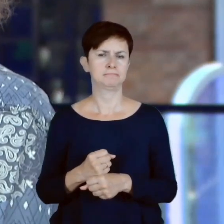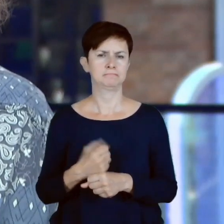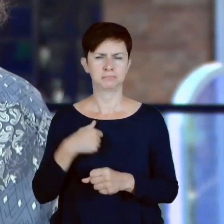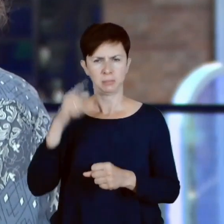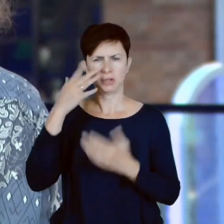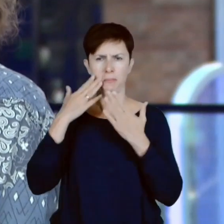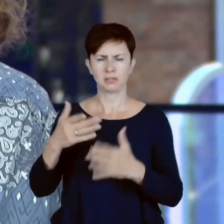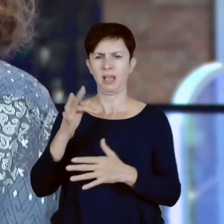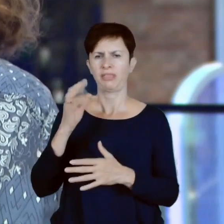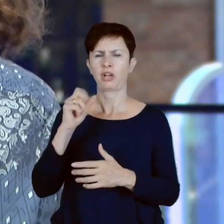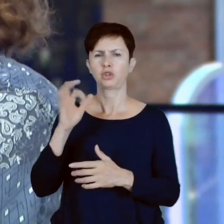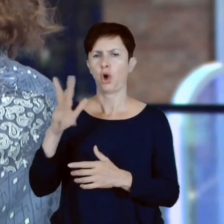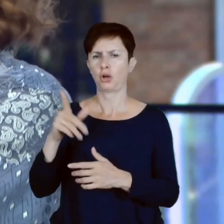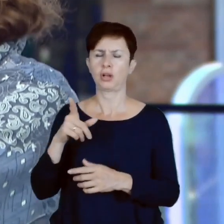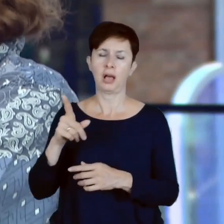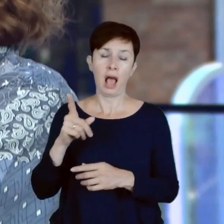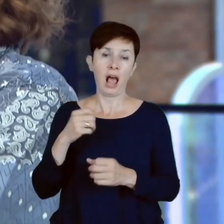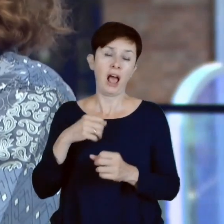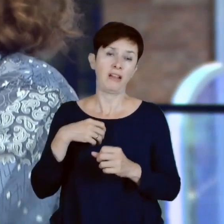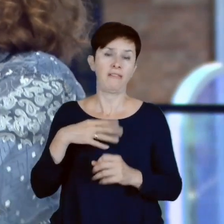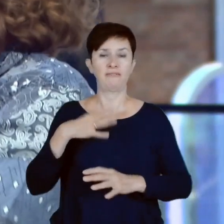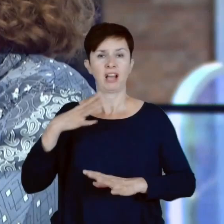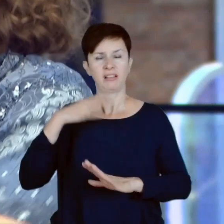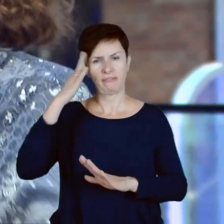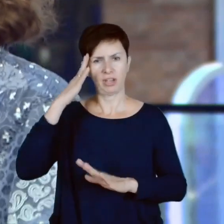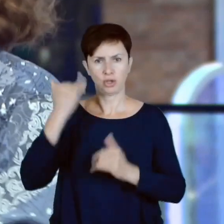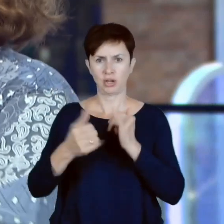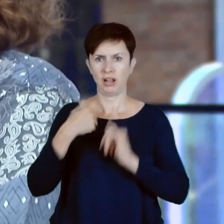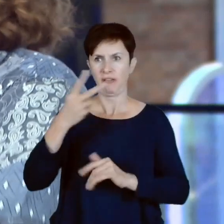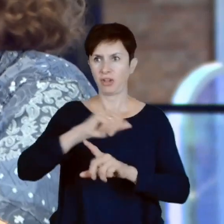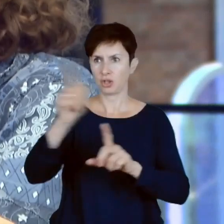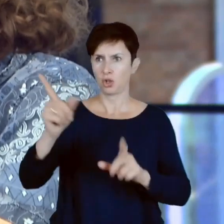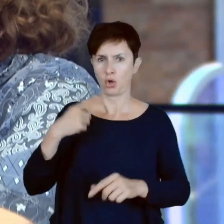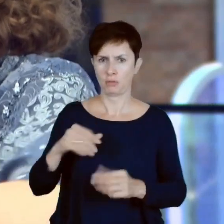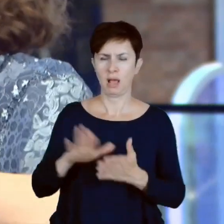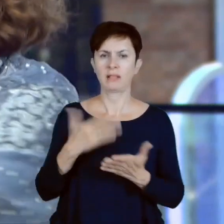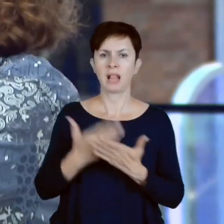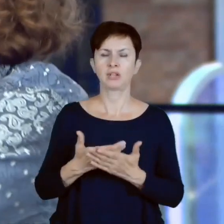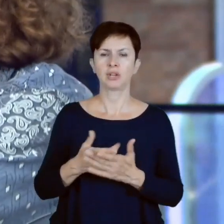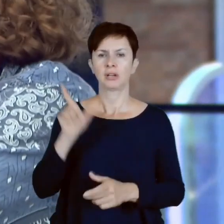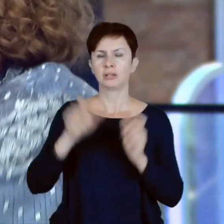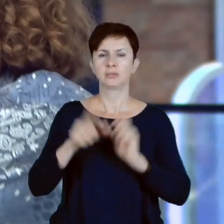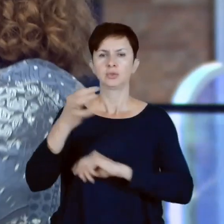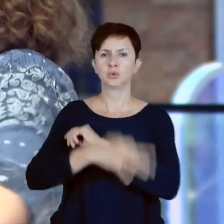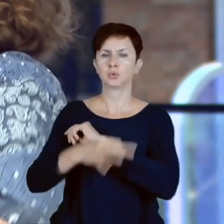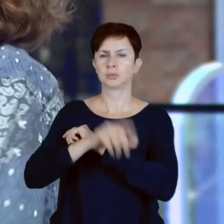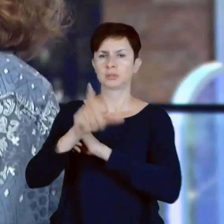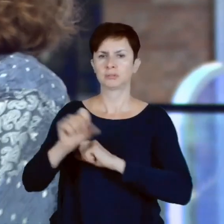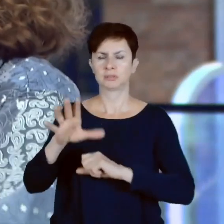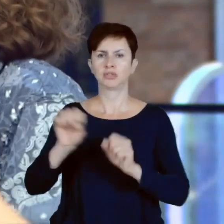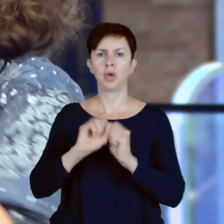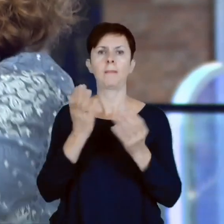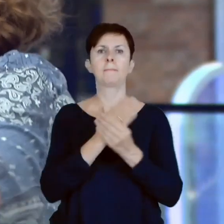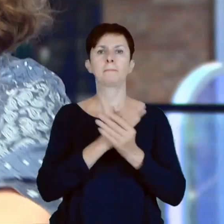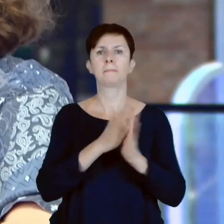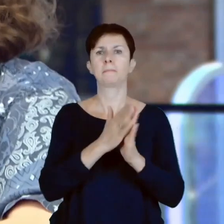jakaś przydatna wiedza. Kiedy widzimy inne osoby, tak samo jest z bibliotekami, dlaczego studenci, studentki, osoby studenckie tak biją do bibliotek? No bo widzą inne